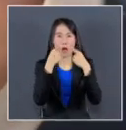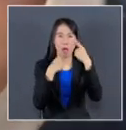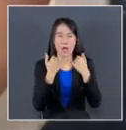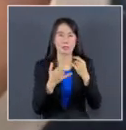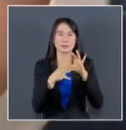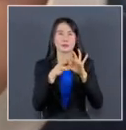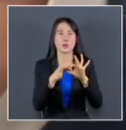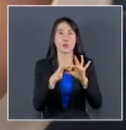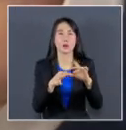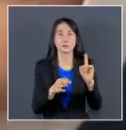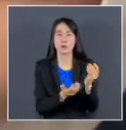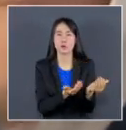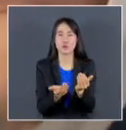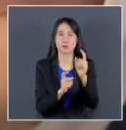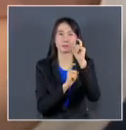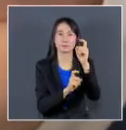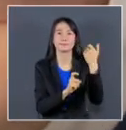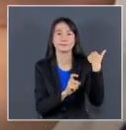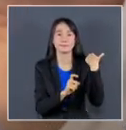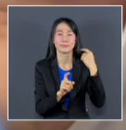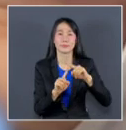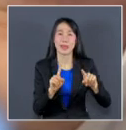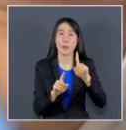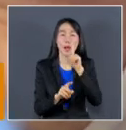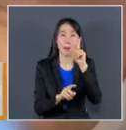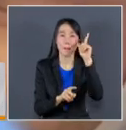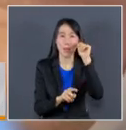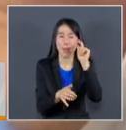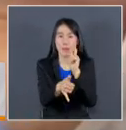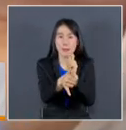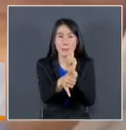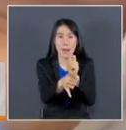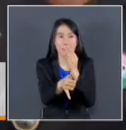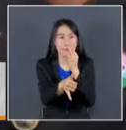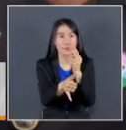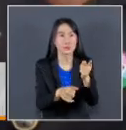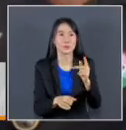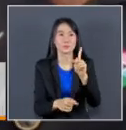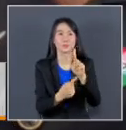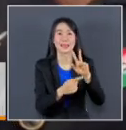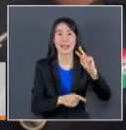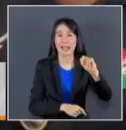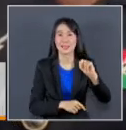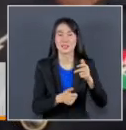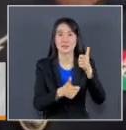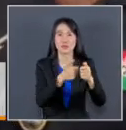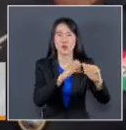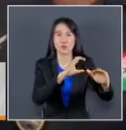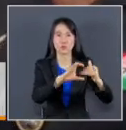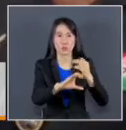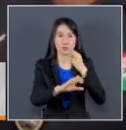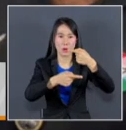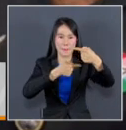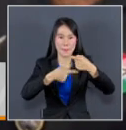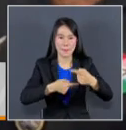กลัวว่าลูกจะไม่ปลอดภัยแต่ระหว่างที่แม่กำลังให้สัมภาษณ์อยู่เนี่ย คุณกันจอมพลัง มีข้อความปริศนาส่งมา โอ้นี่คุณกันจ